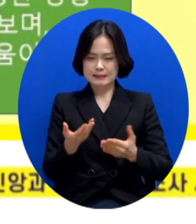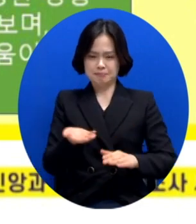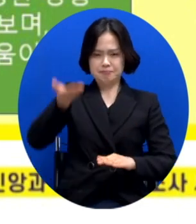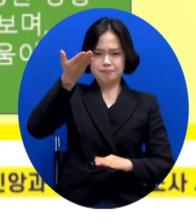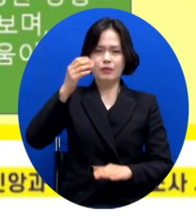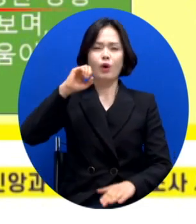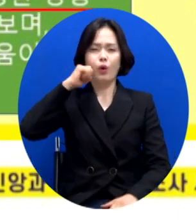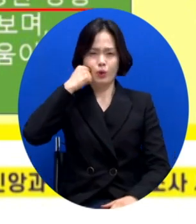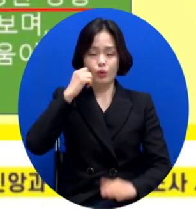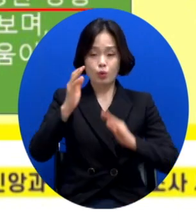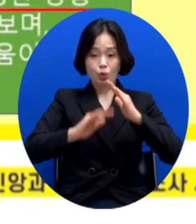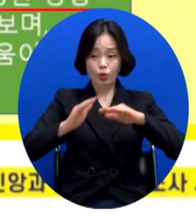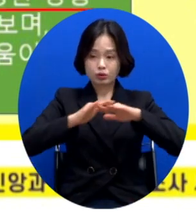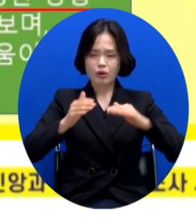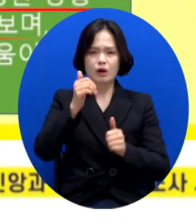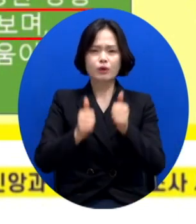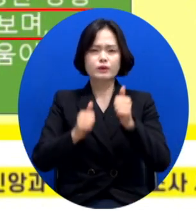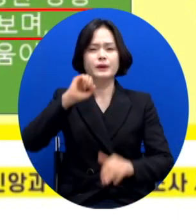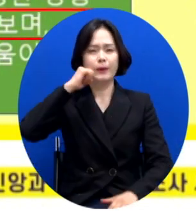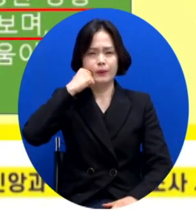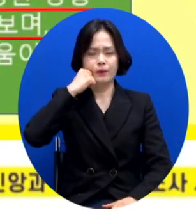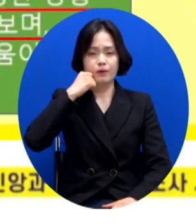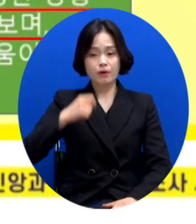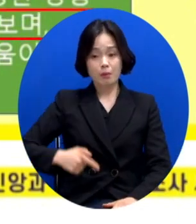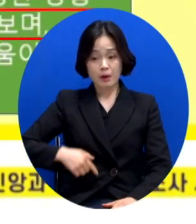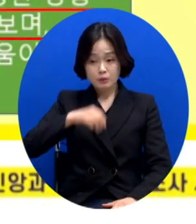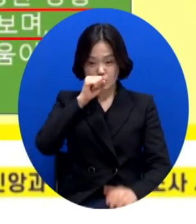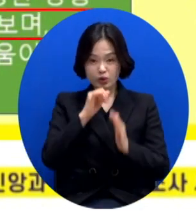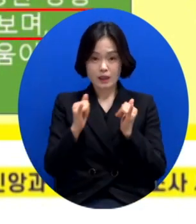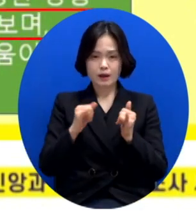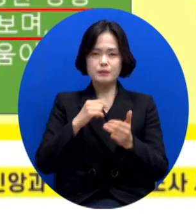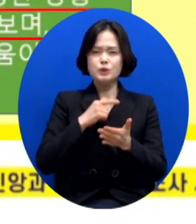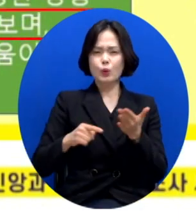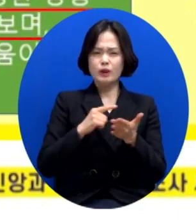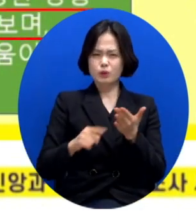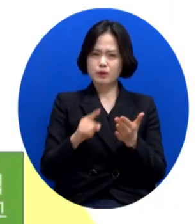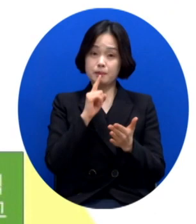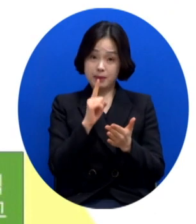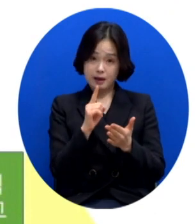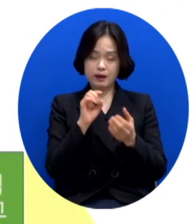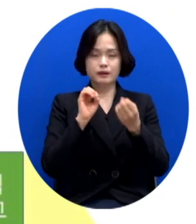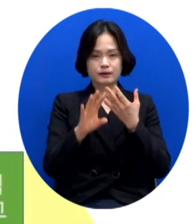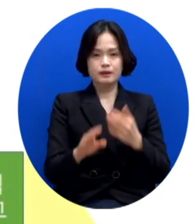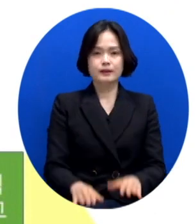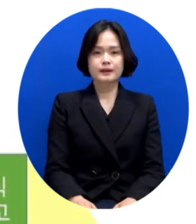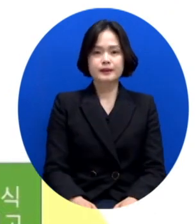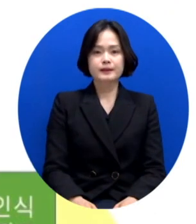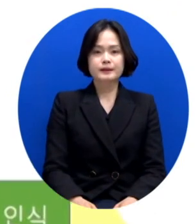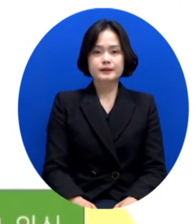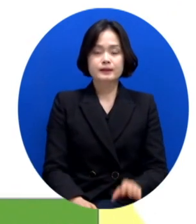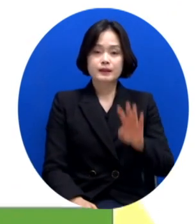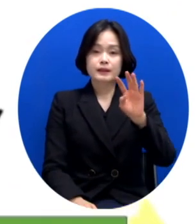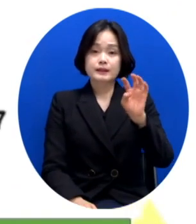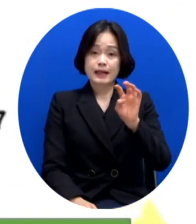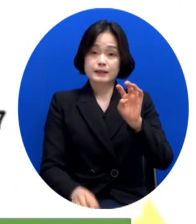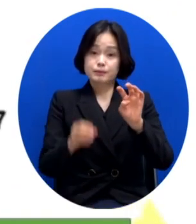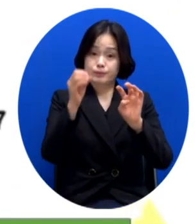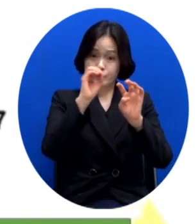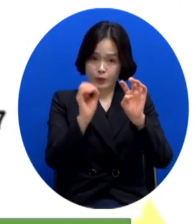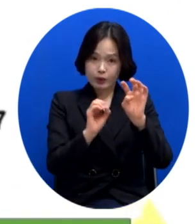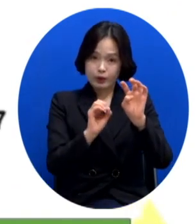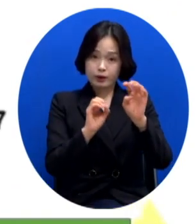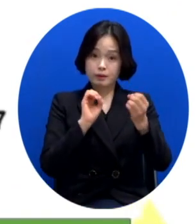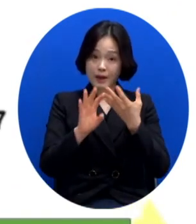경쟁이 이뤄지지 않는 착한 사람이 손해보는 사회 라고 응답했습니다 정재형 소장은 40.4%